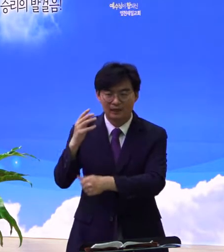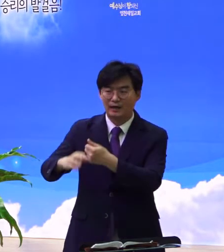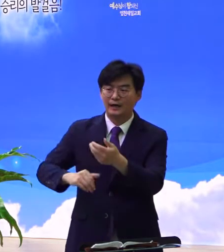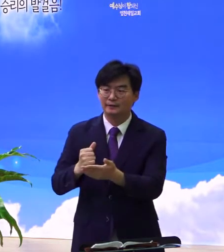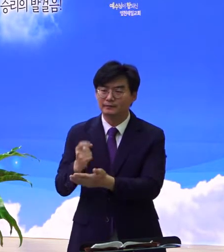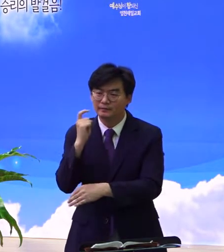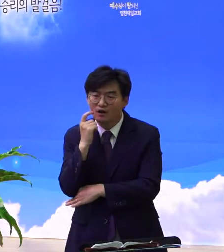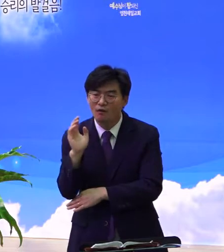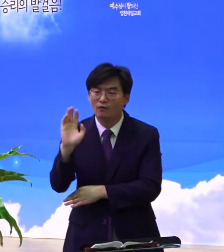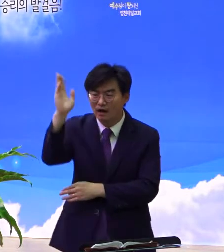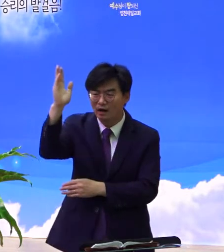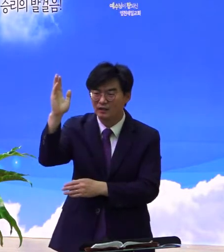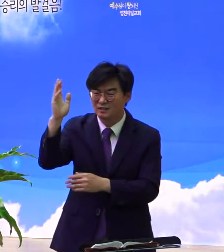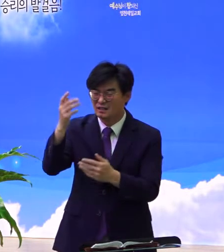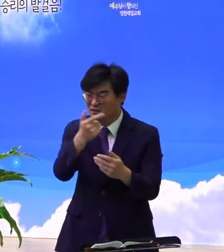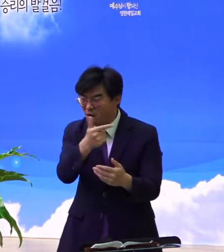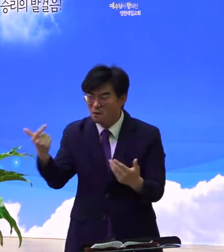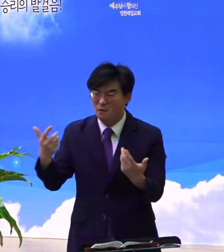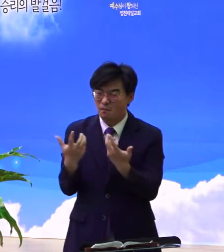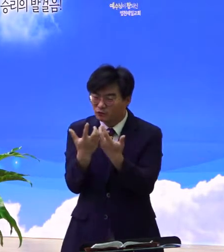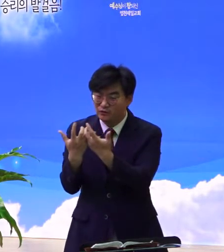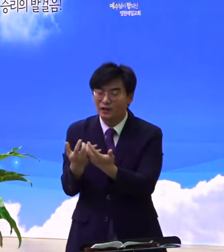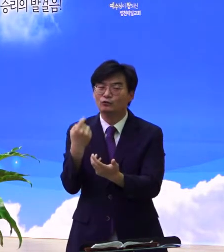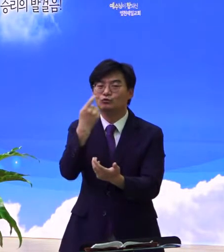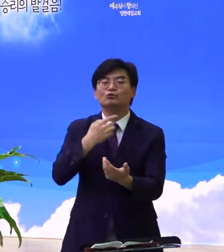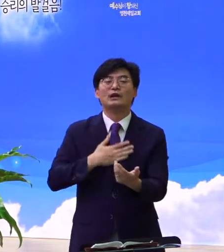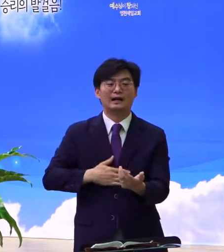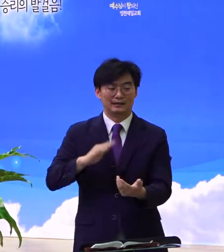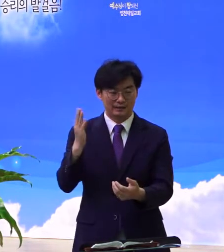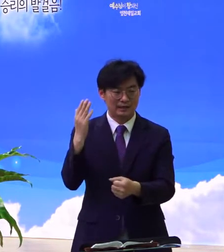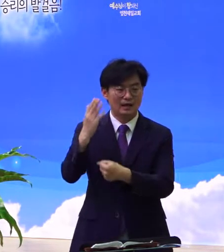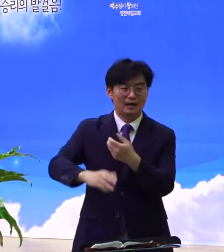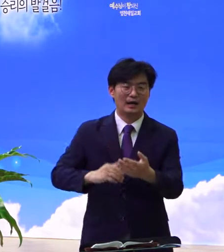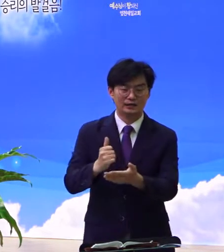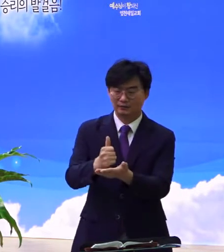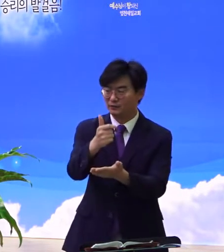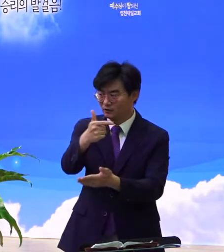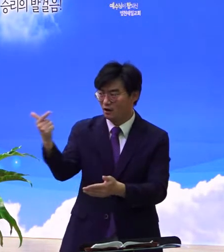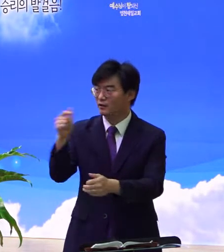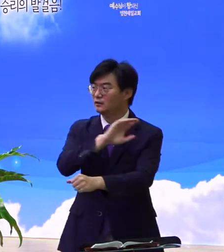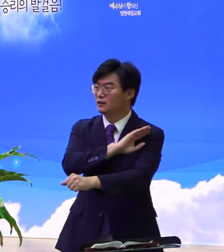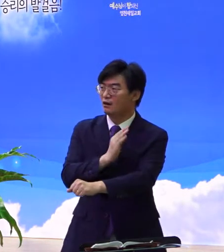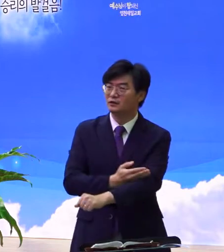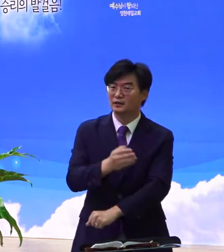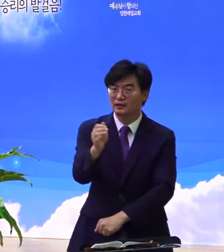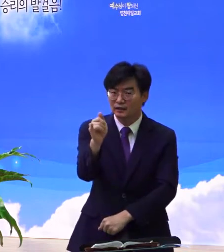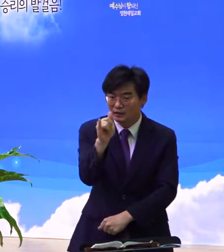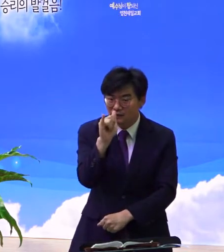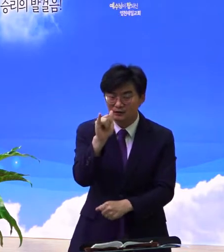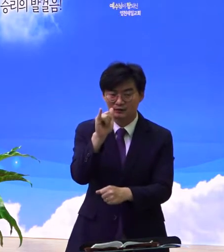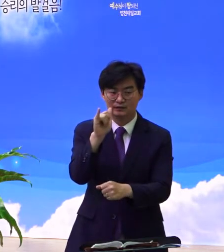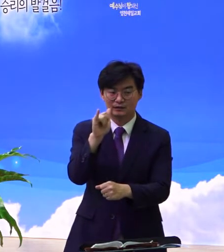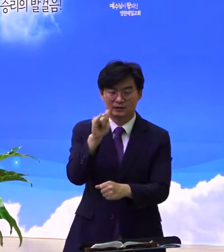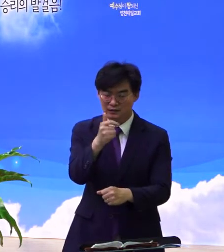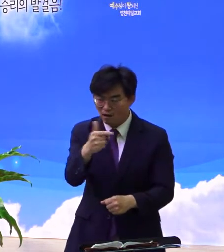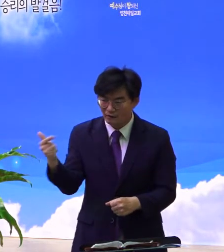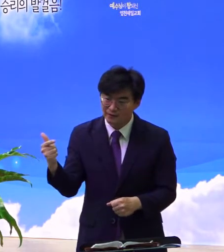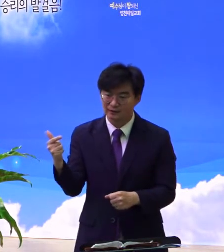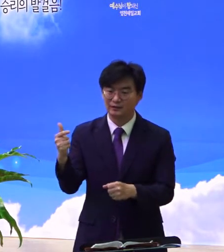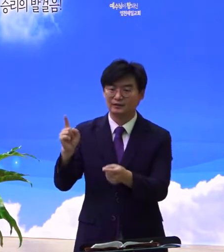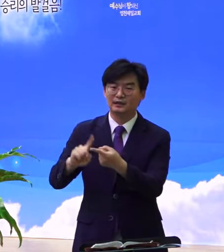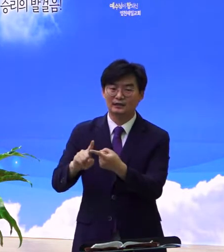풍성한지, 그분의 하나님의 위대하고 지극히 큰 능력의 역사가 얼마나 대단한